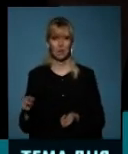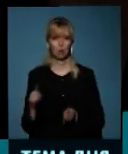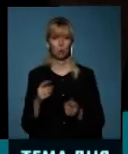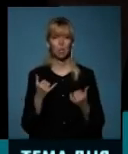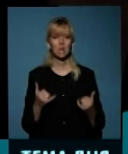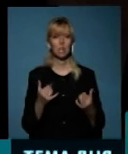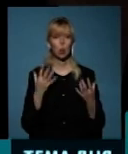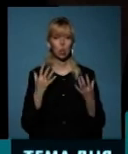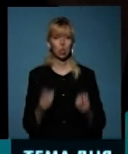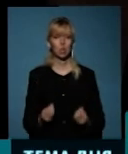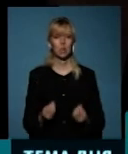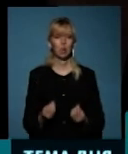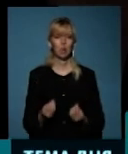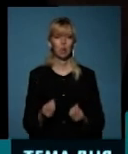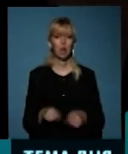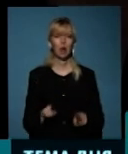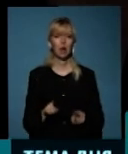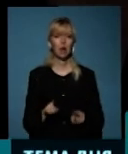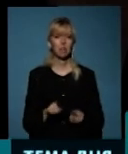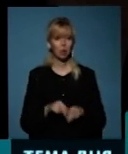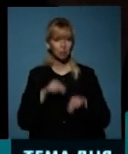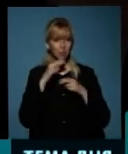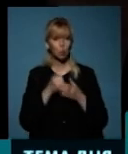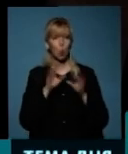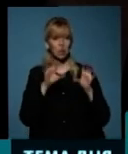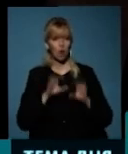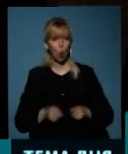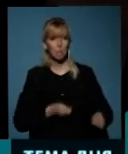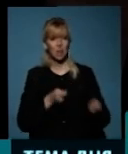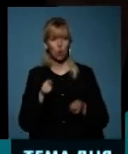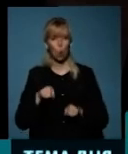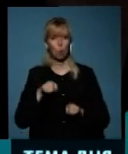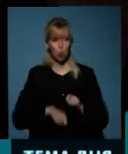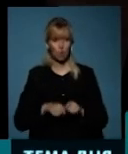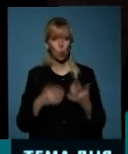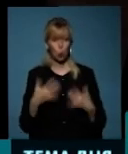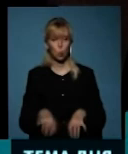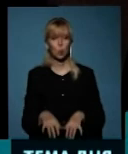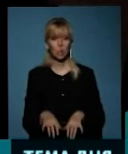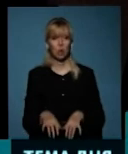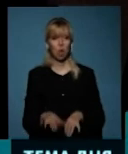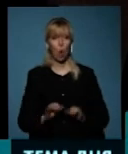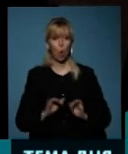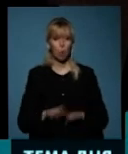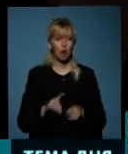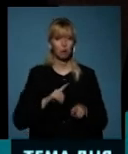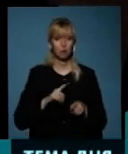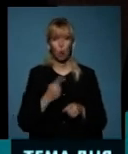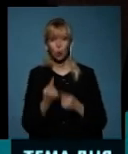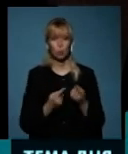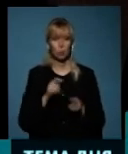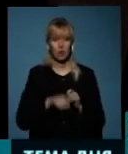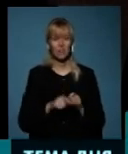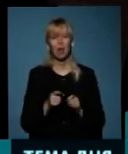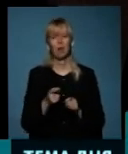на сьогоднішній день ну, так прикута увага до легального перевізника, його ж перевіряють вже, бачите, операція з операцією, але